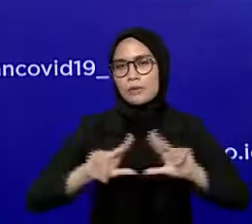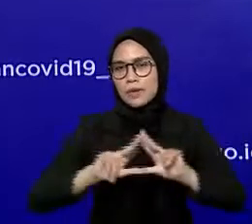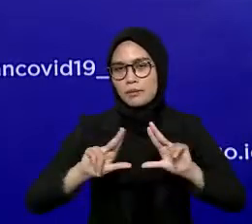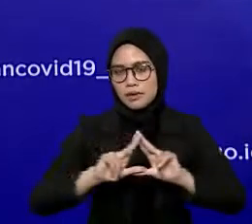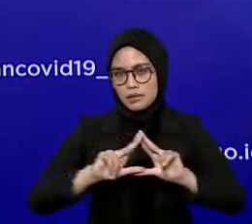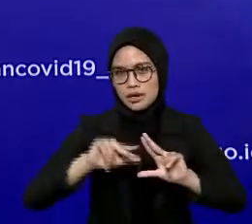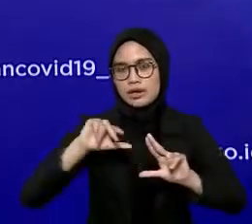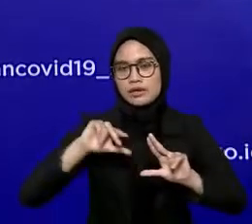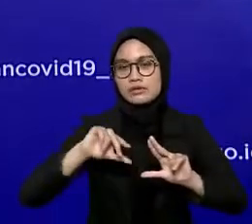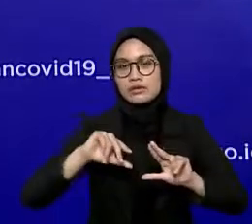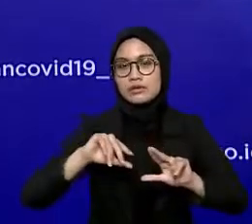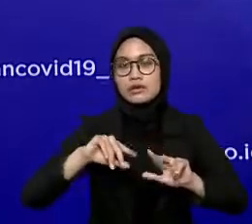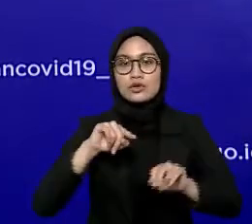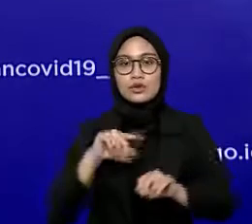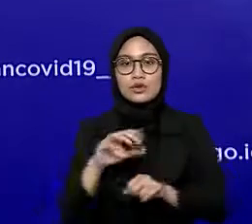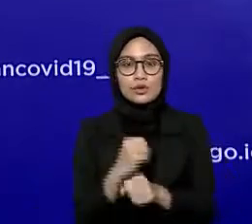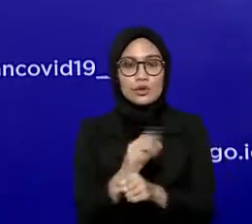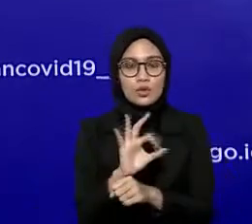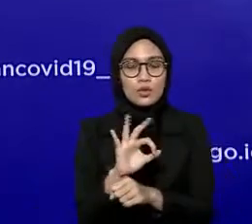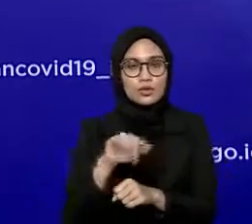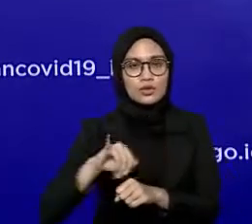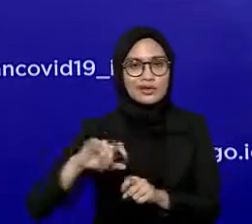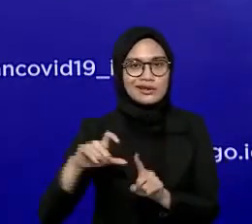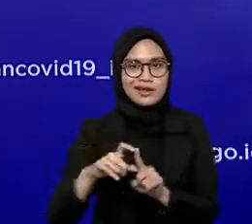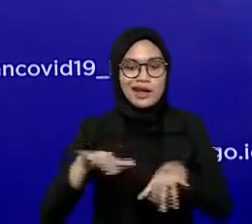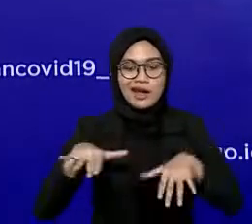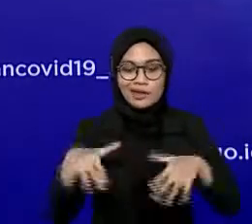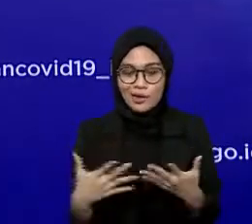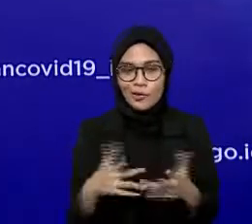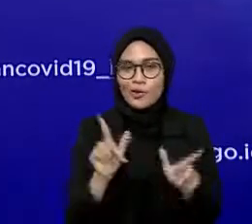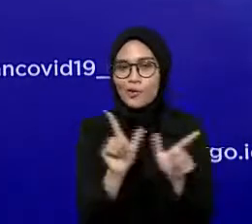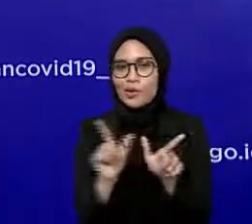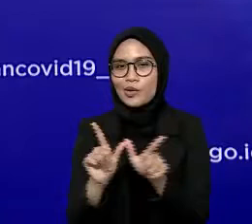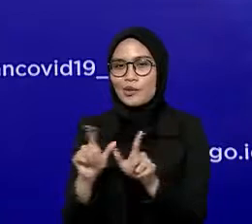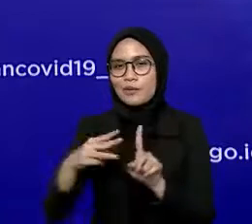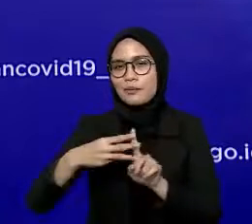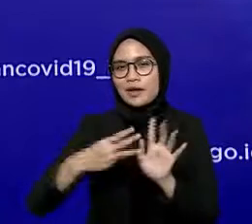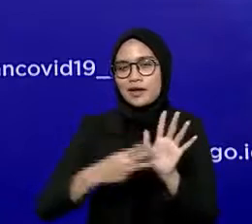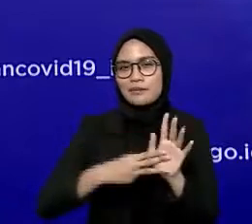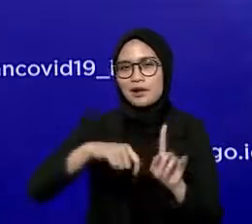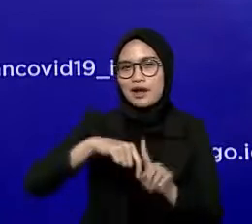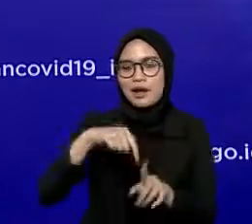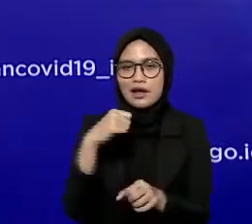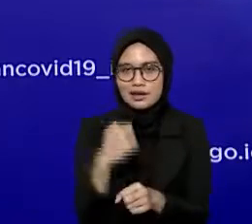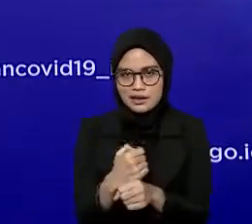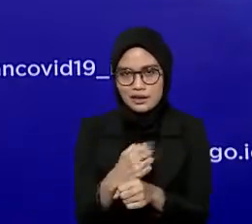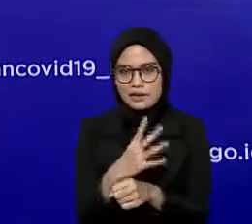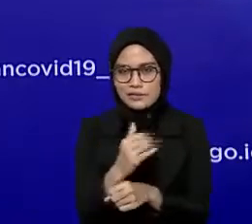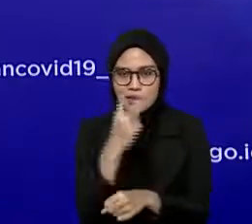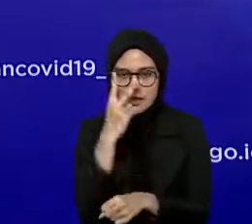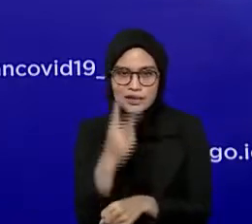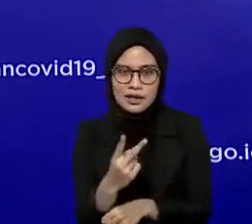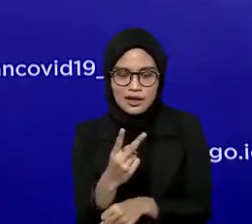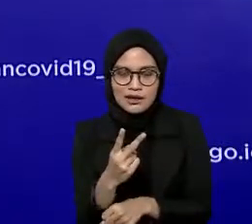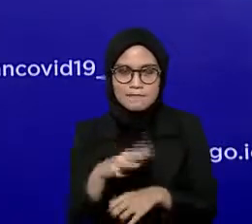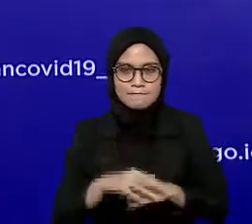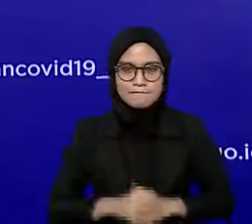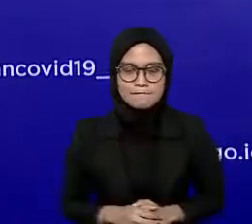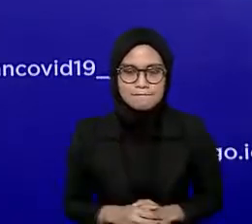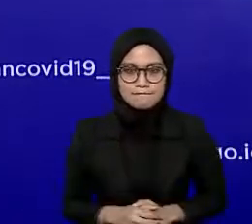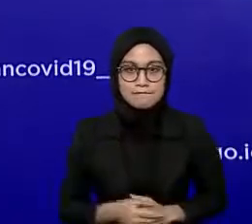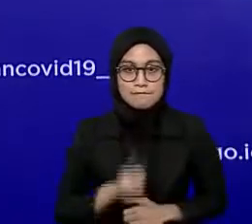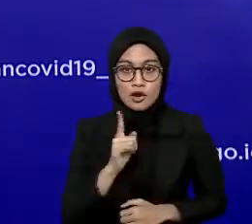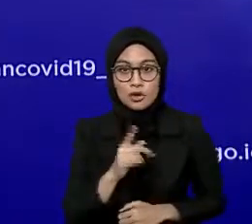bnpb.go.id, kemudian bmkg.go.id, dan esdm.go.id.